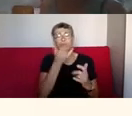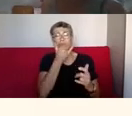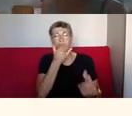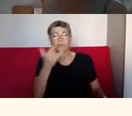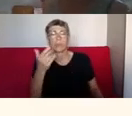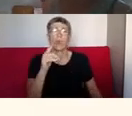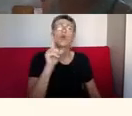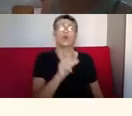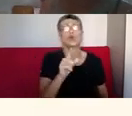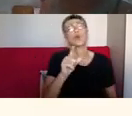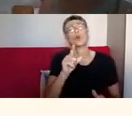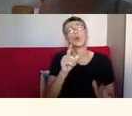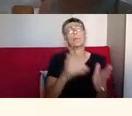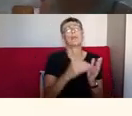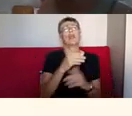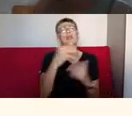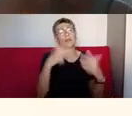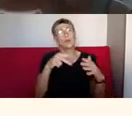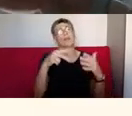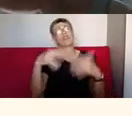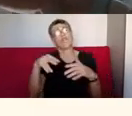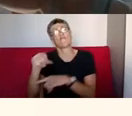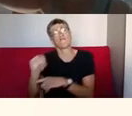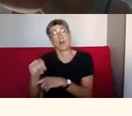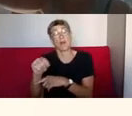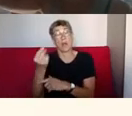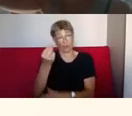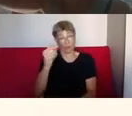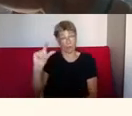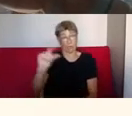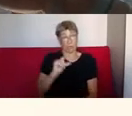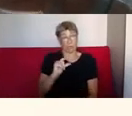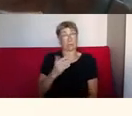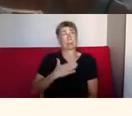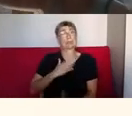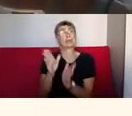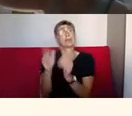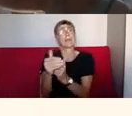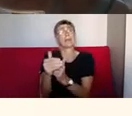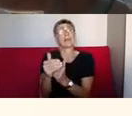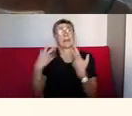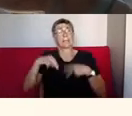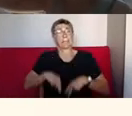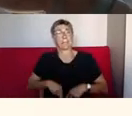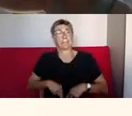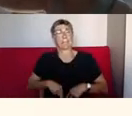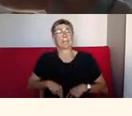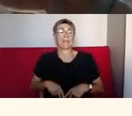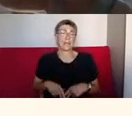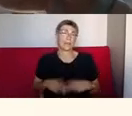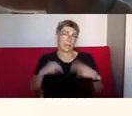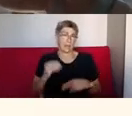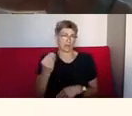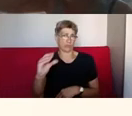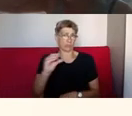2018, 2019 et 2020, d'avoir un petit budget de notre cabinet ministériel, donc du cabinet précédent, qui